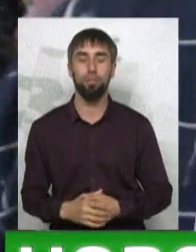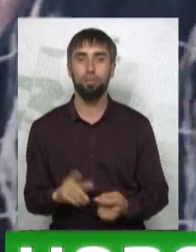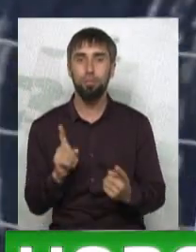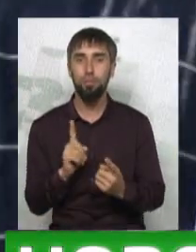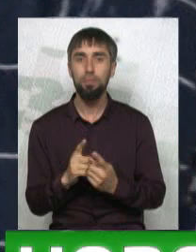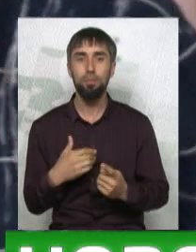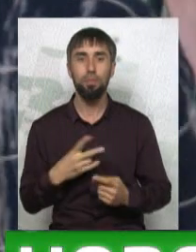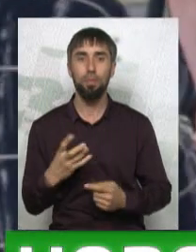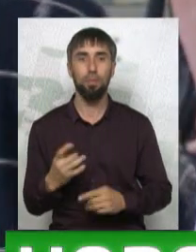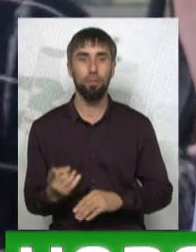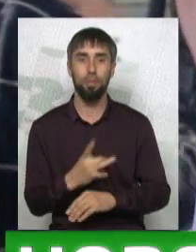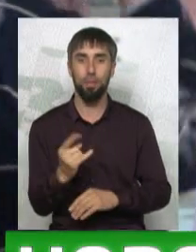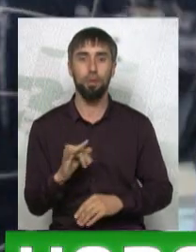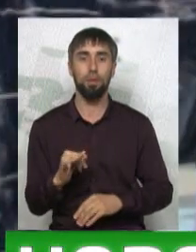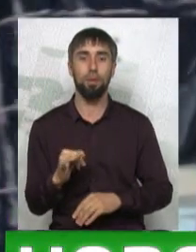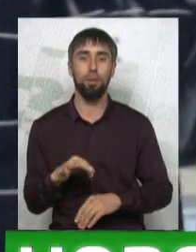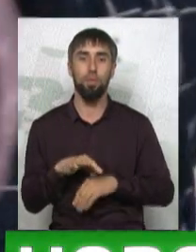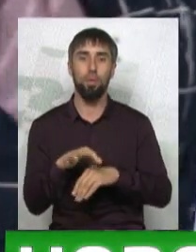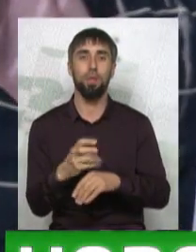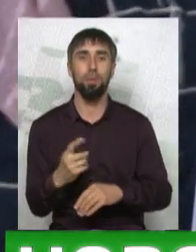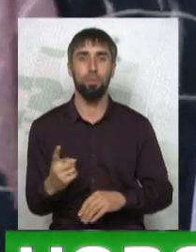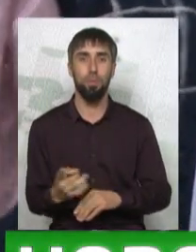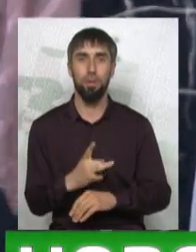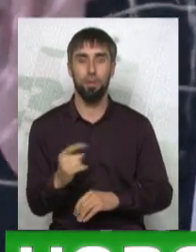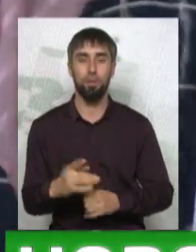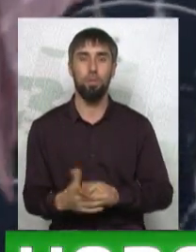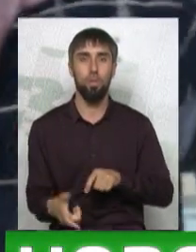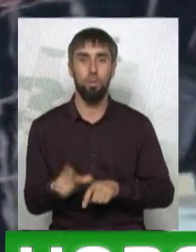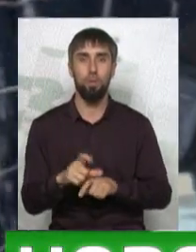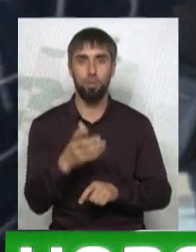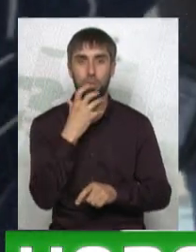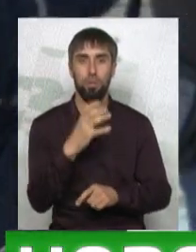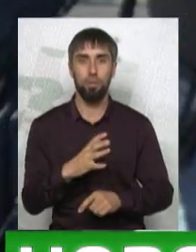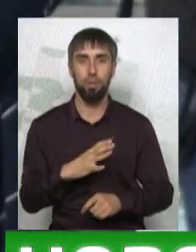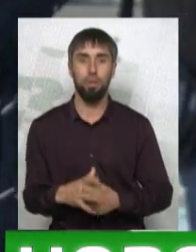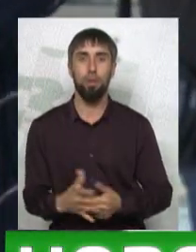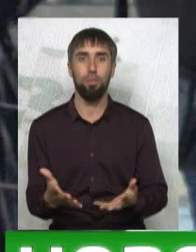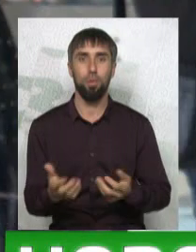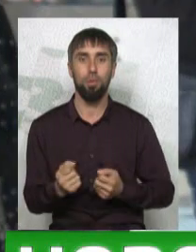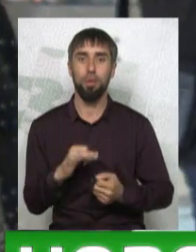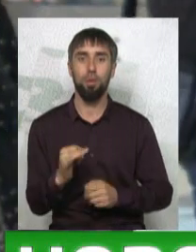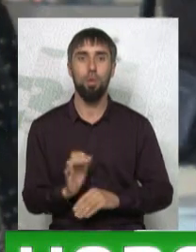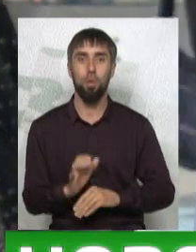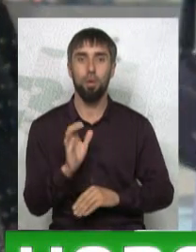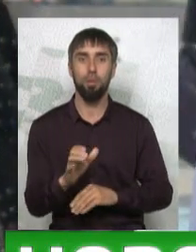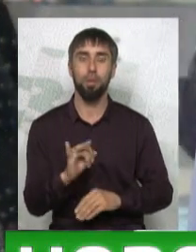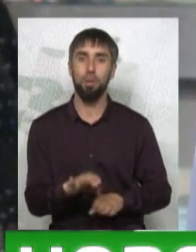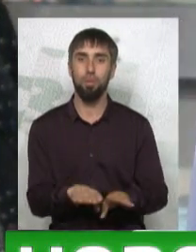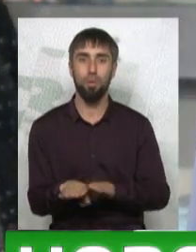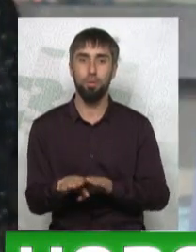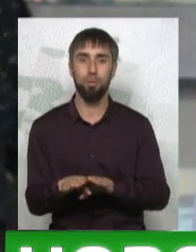встречает нас не первый раз и провожает не первый раз. Очень теплый был прием и отправка, и,